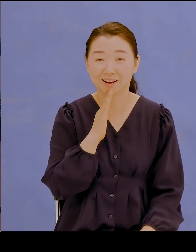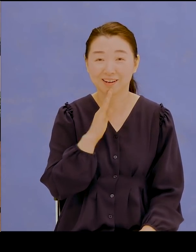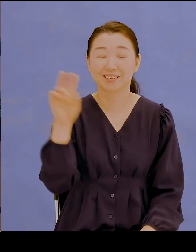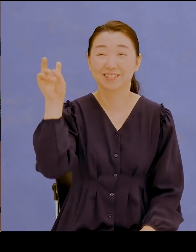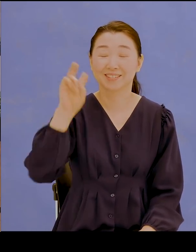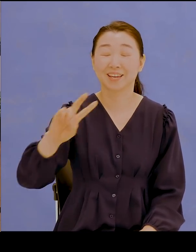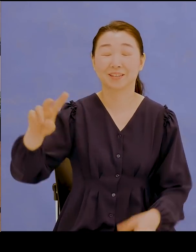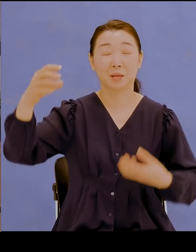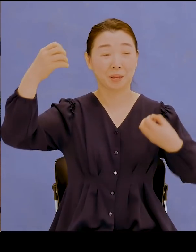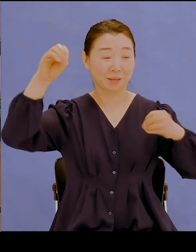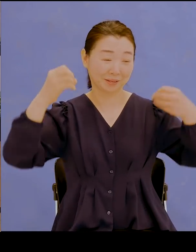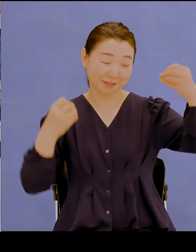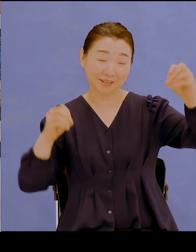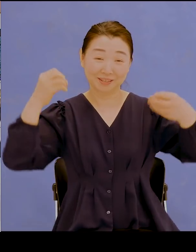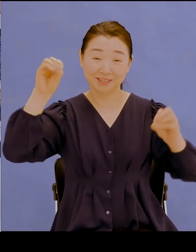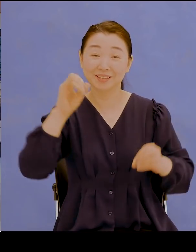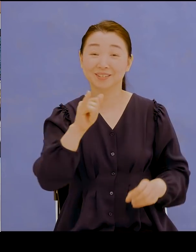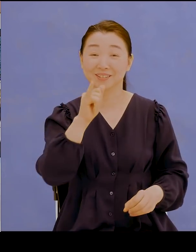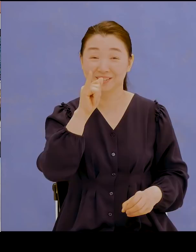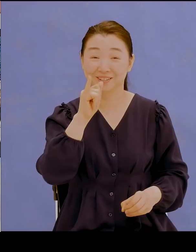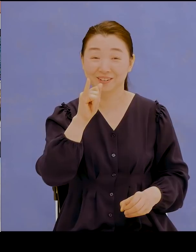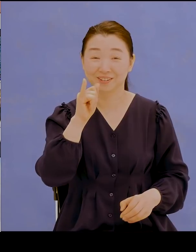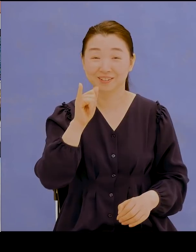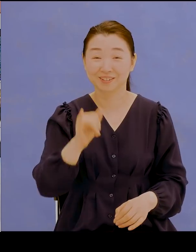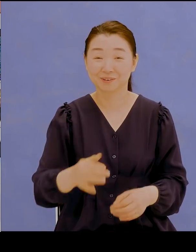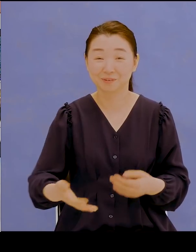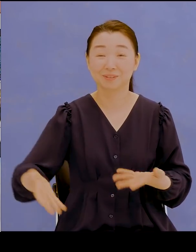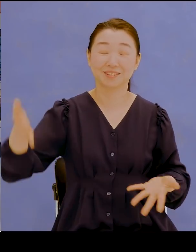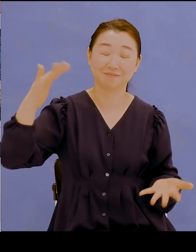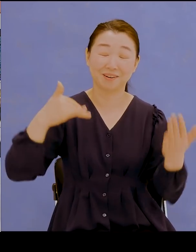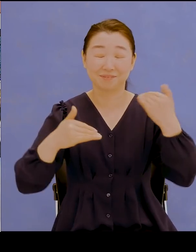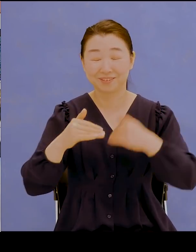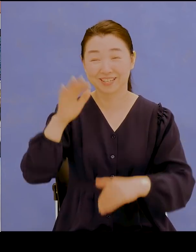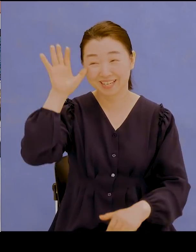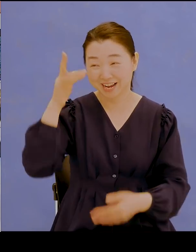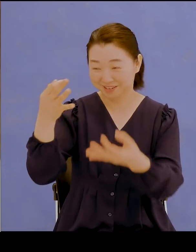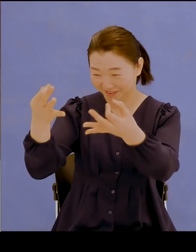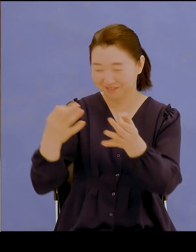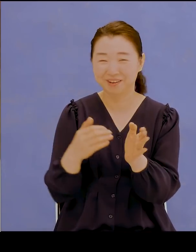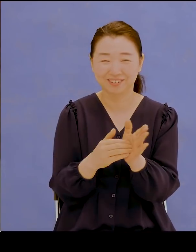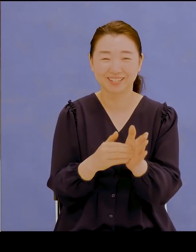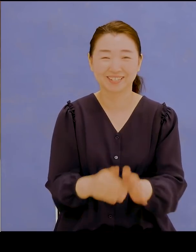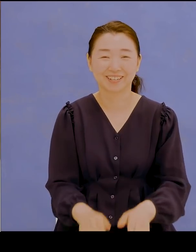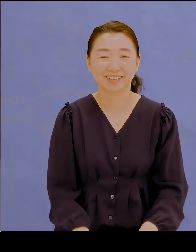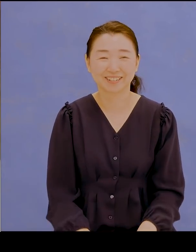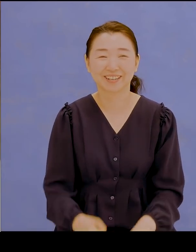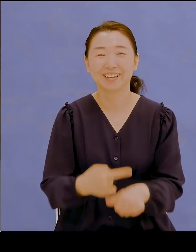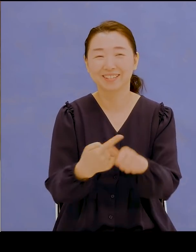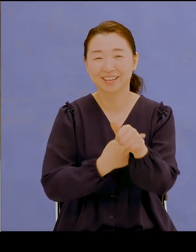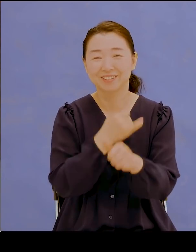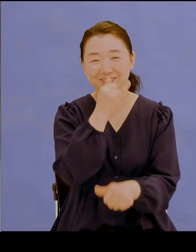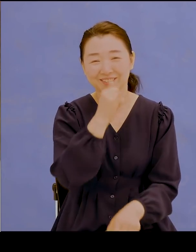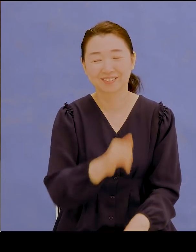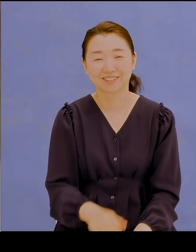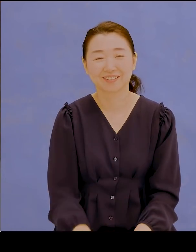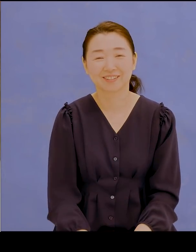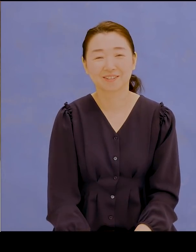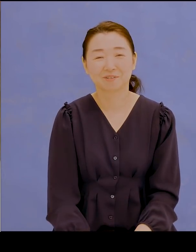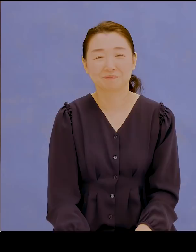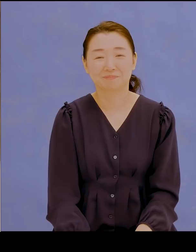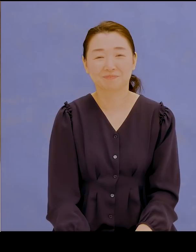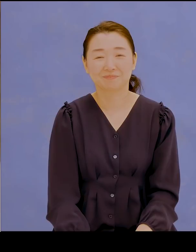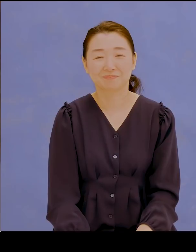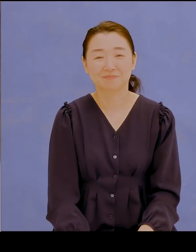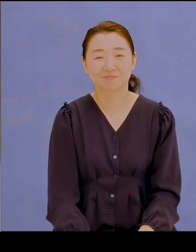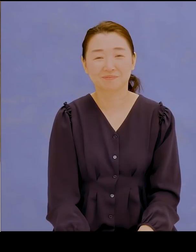댄스 있잖아요. 말도 안 돼. 우리 개들만 알아요. 혼자 막 이걸 해? 그 개들만 봤어요. 예. 그게 절로 나왔어. 내가 하려고 한 너무 좋아서.